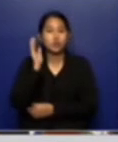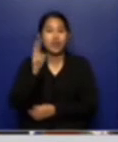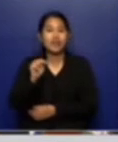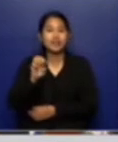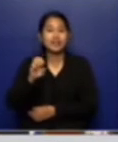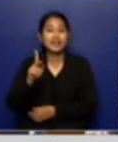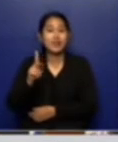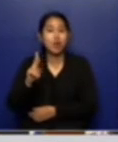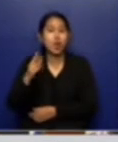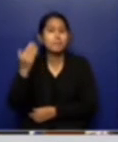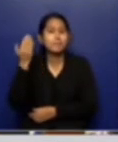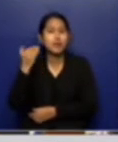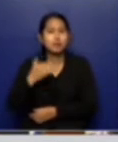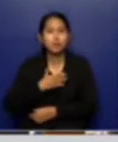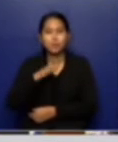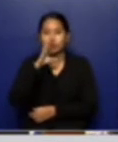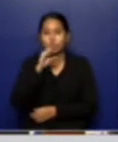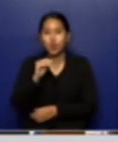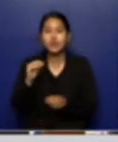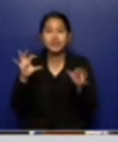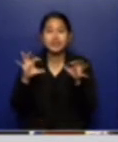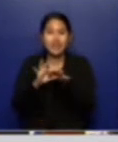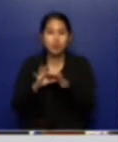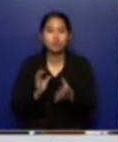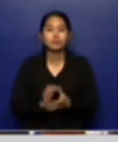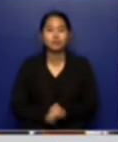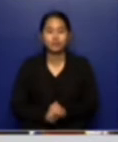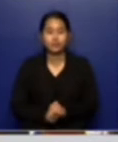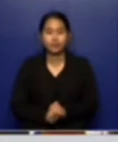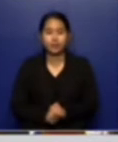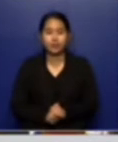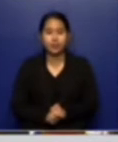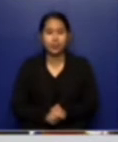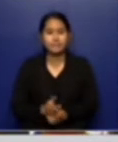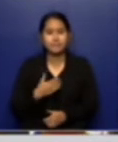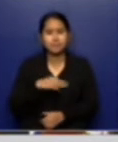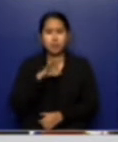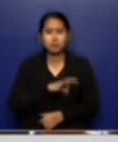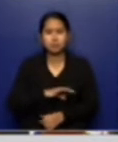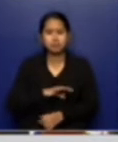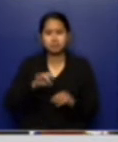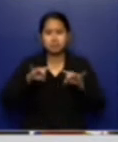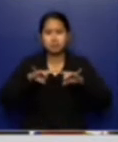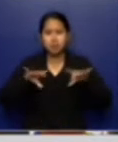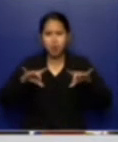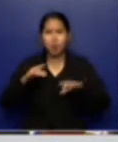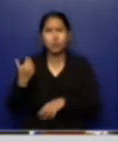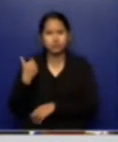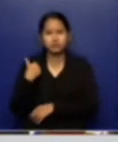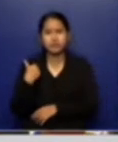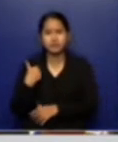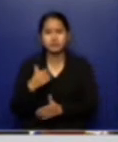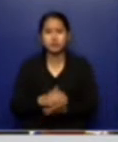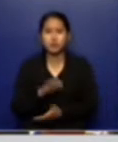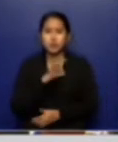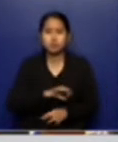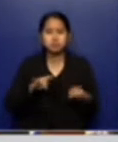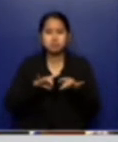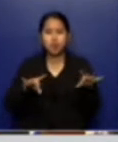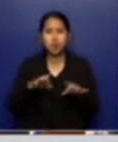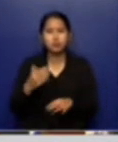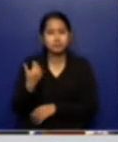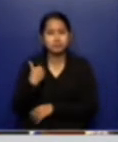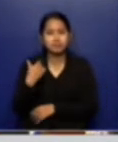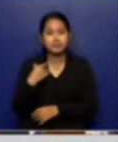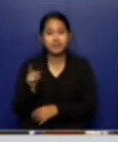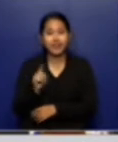เมื่อสักครู่ขออนุญาตเอ่ยนามแต่ผมเห็นแย้งอยู่หลายๆเรื่องโดยเฉพาะอย่างยิ่